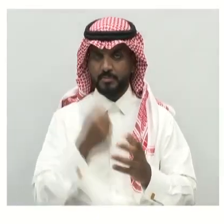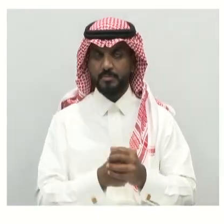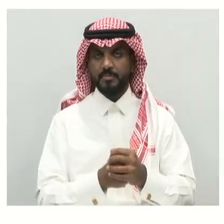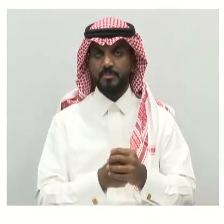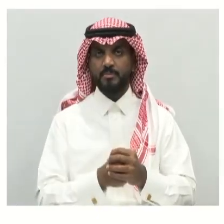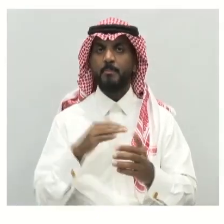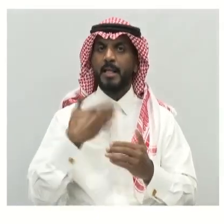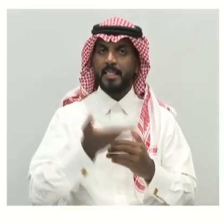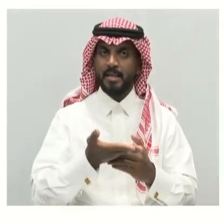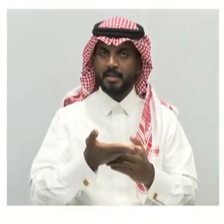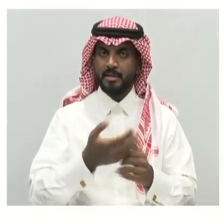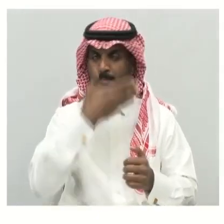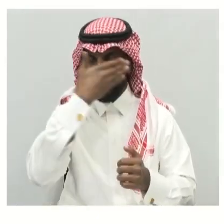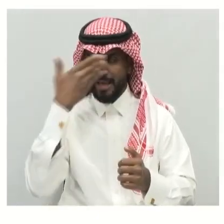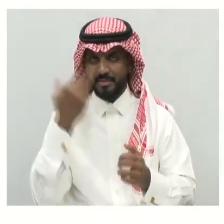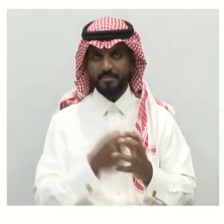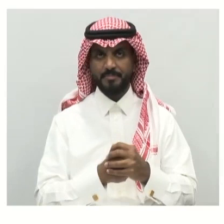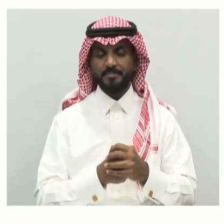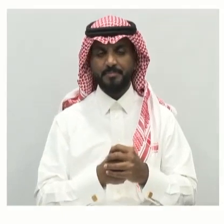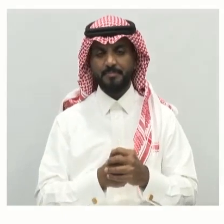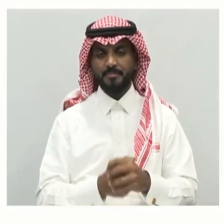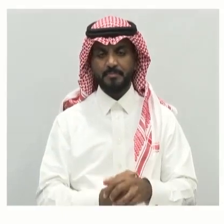لامليها مره اخرى عليكم